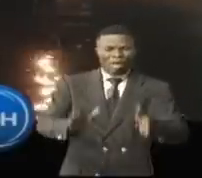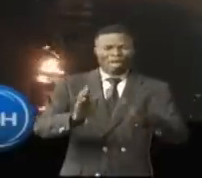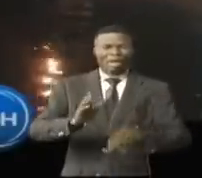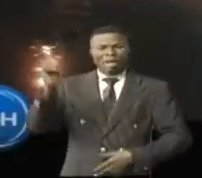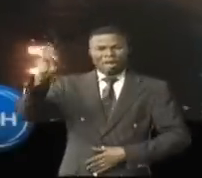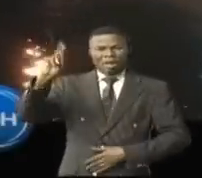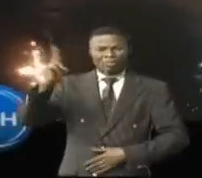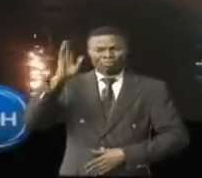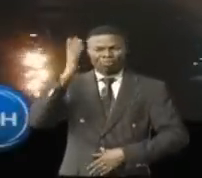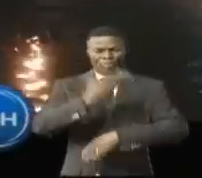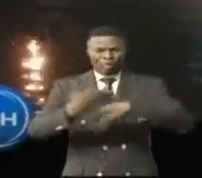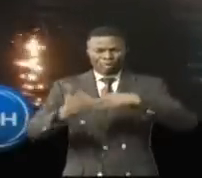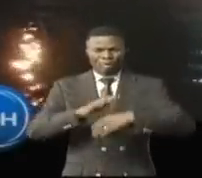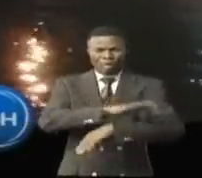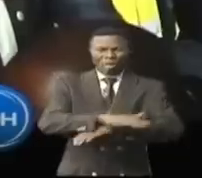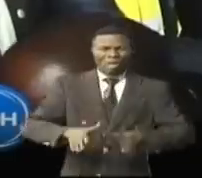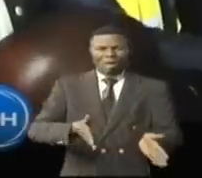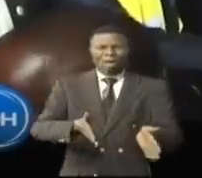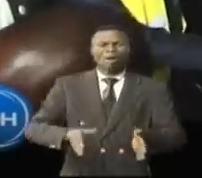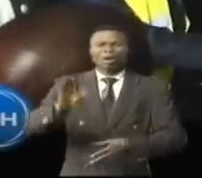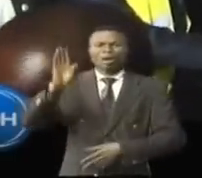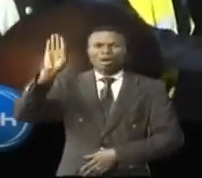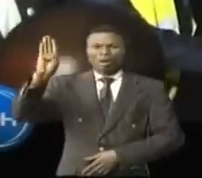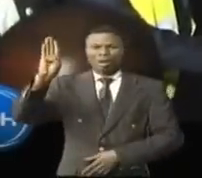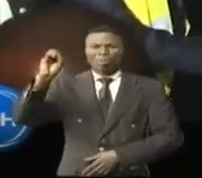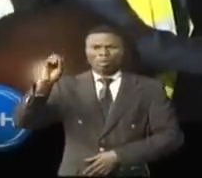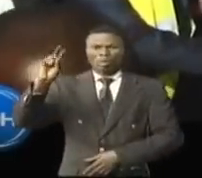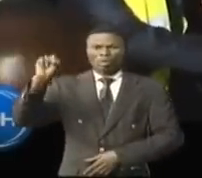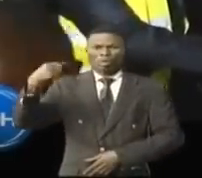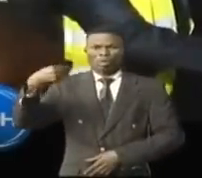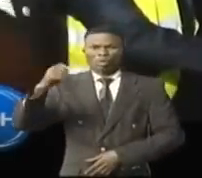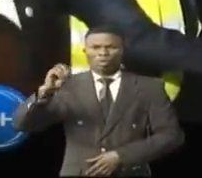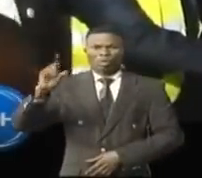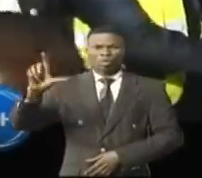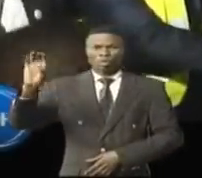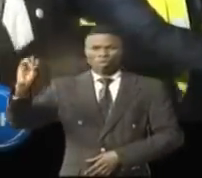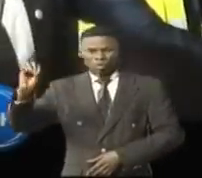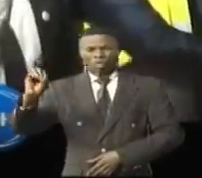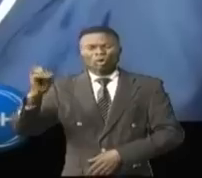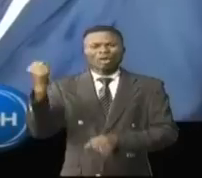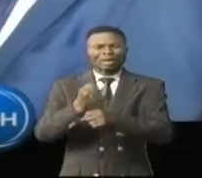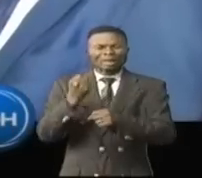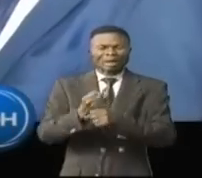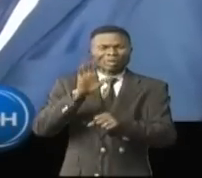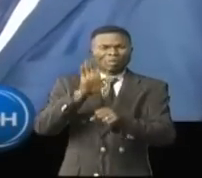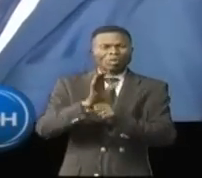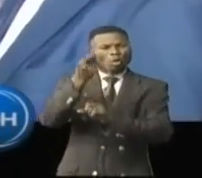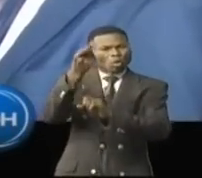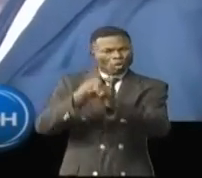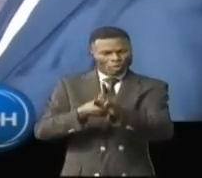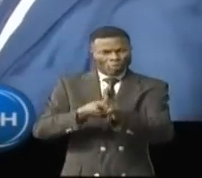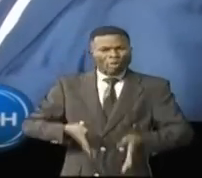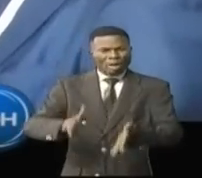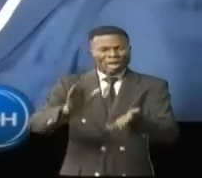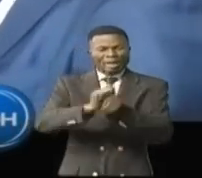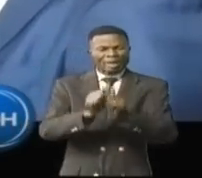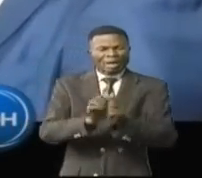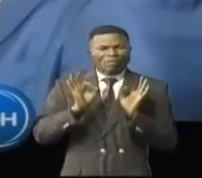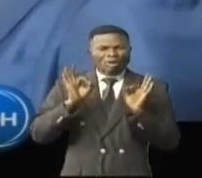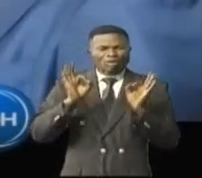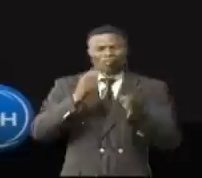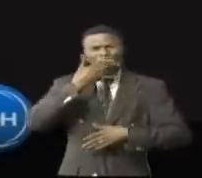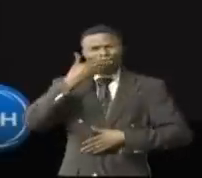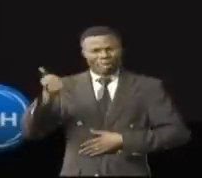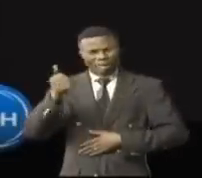les bétonnages de l'avenue Bongolo ont été effectués en plusieurs mois pour rendre cette voie de nouveau